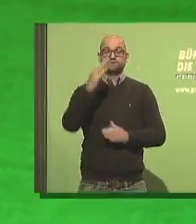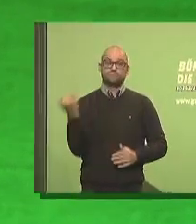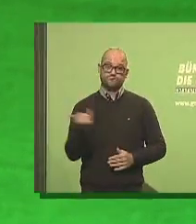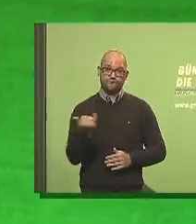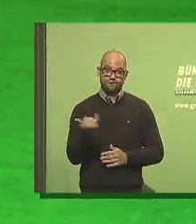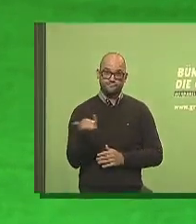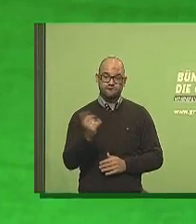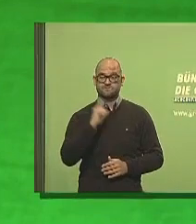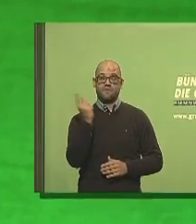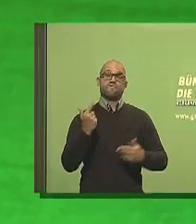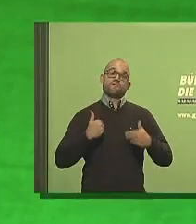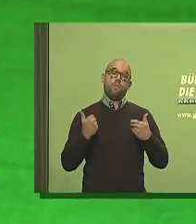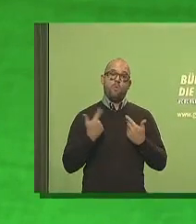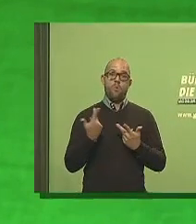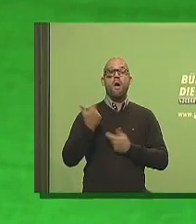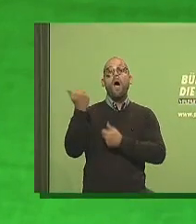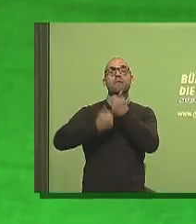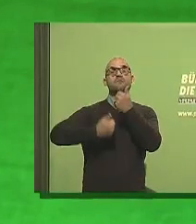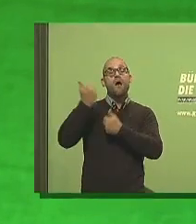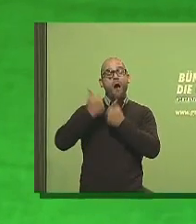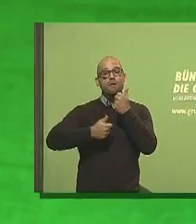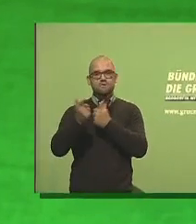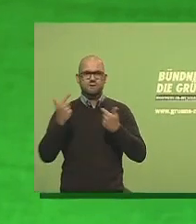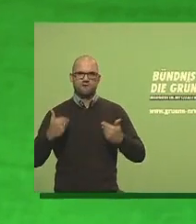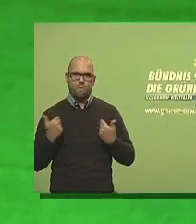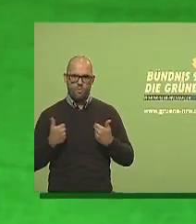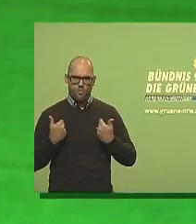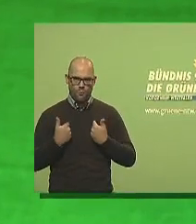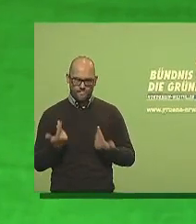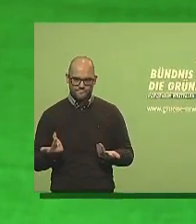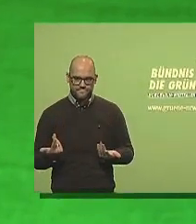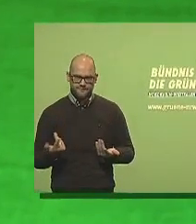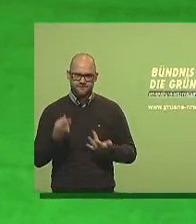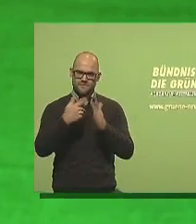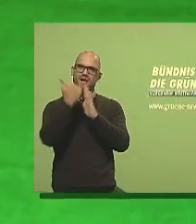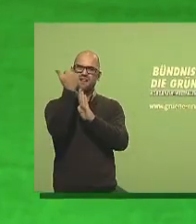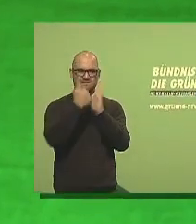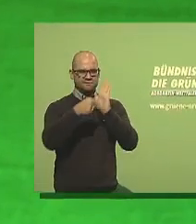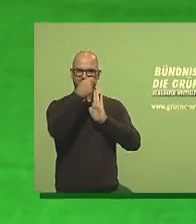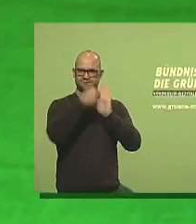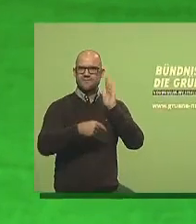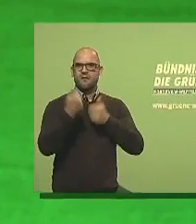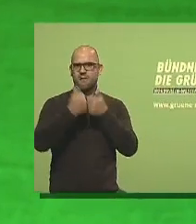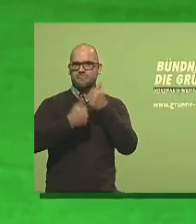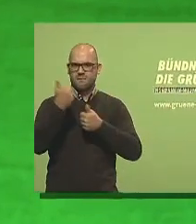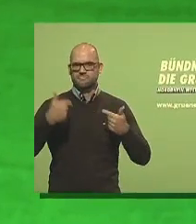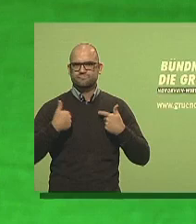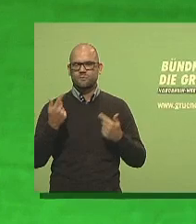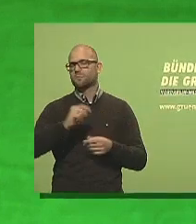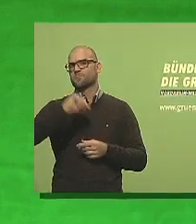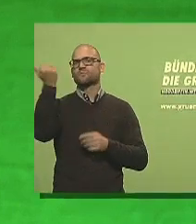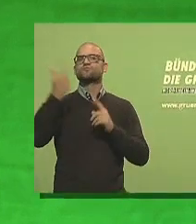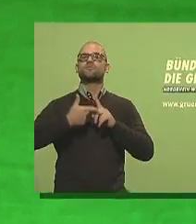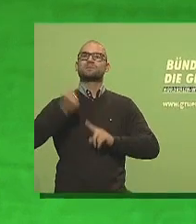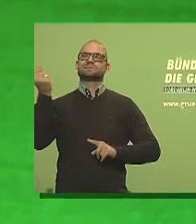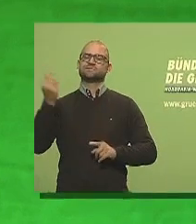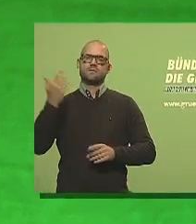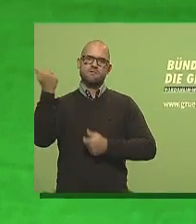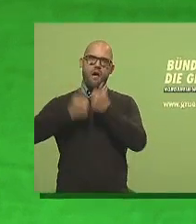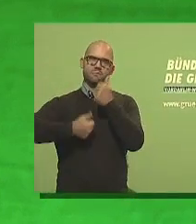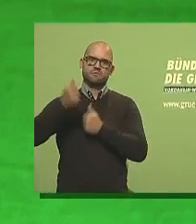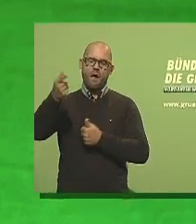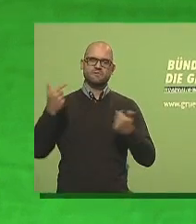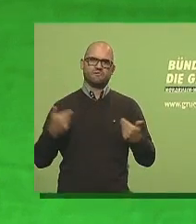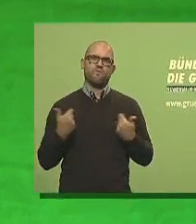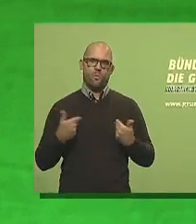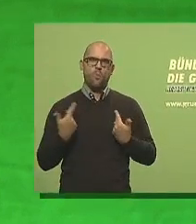das freut die Kandidatinnen und Kandidaten, die auf den Listen stehen, das freut ganz besonders natürlich die Spitzenkandidatin. Aber es